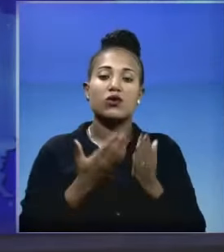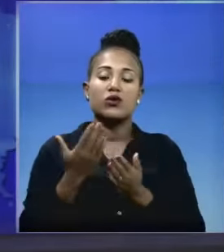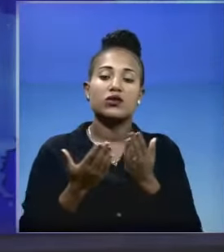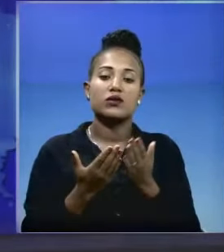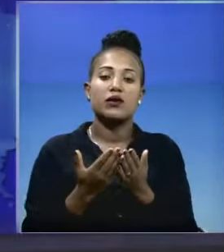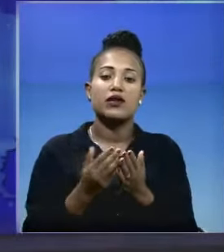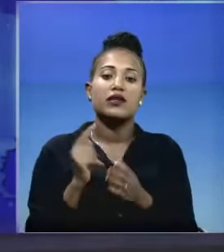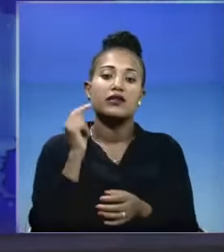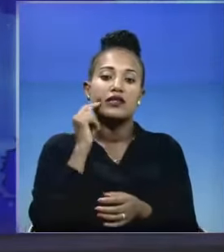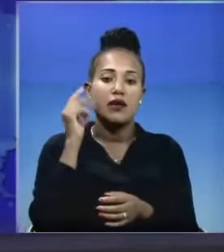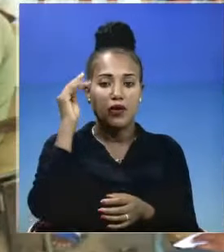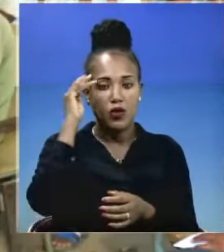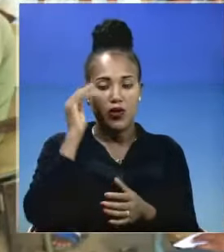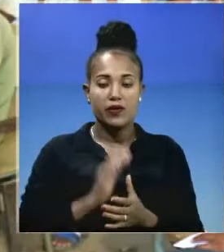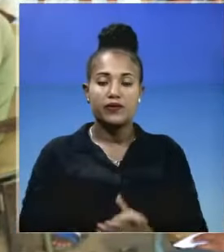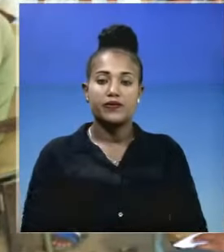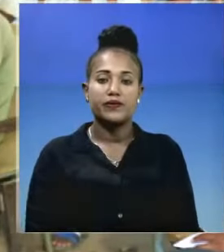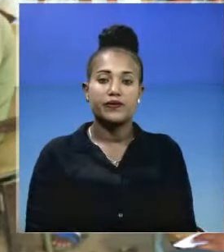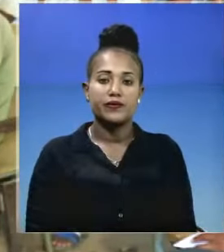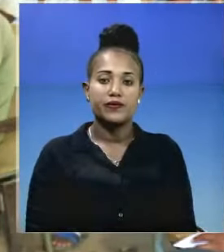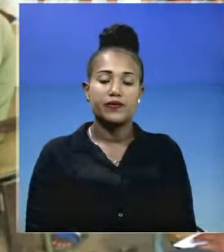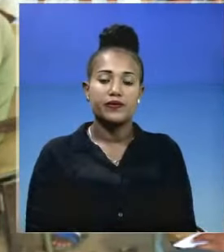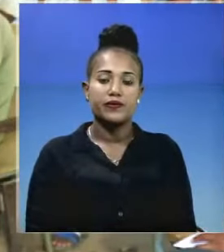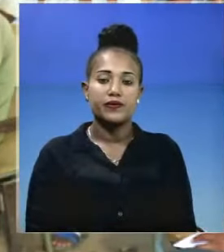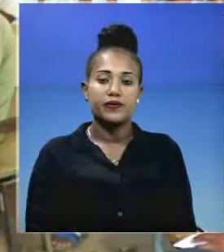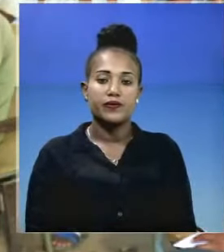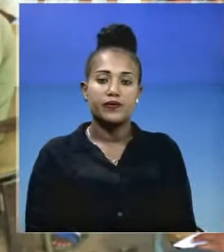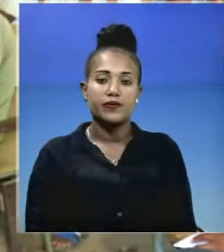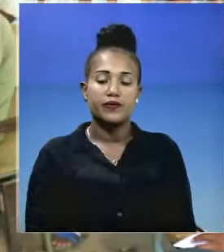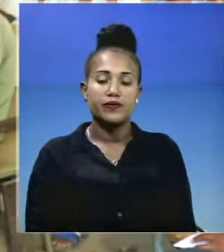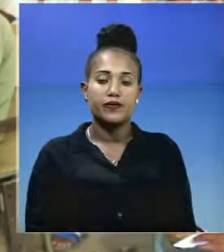ዘገባ ትዝታ መኮንን።